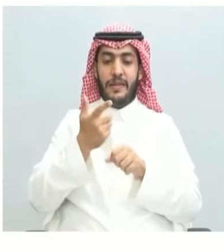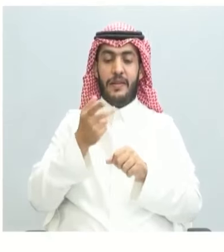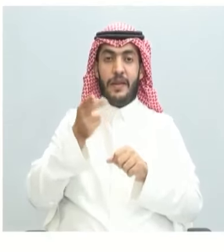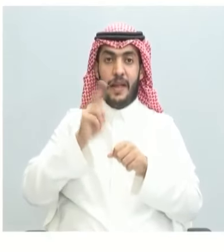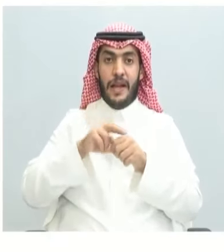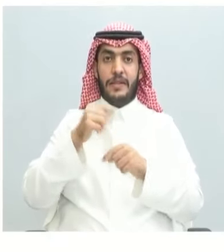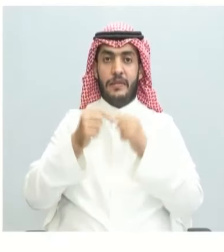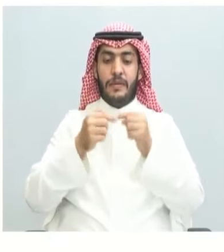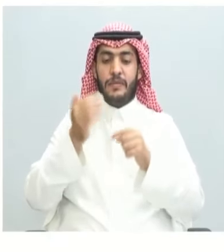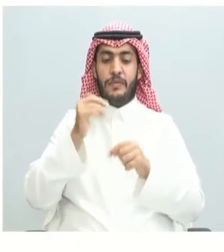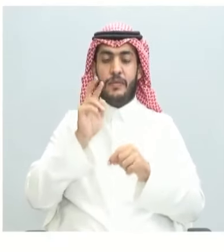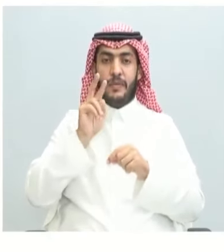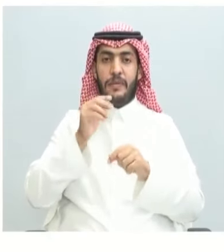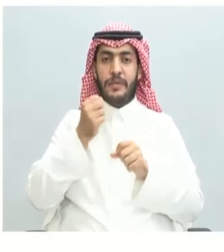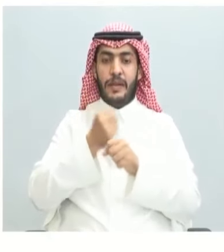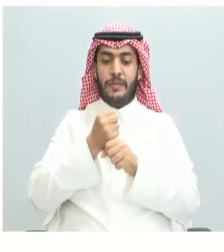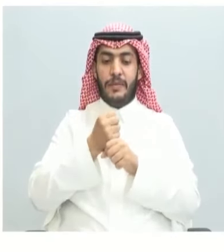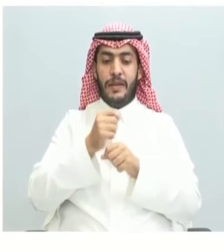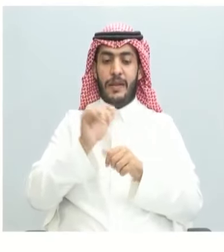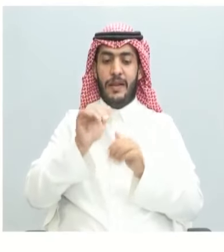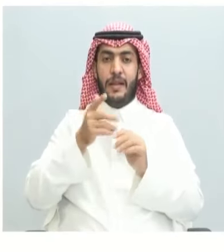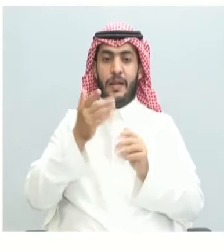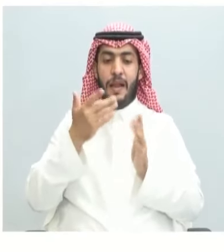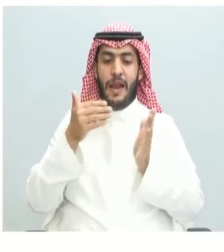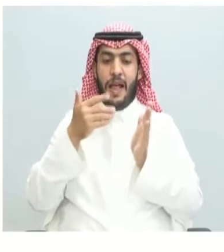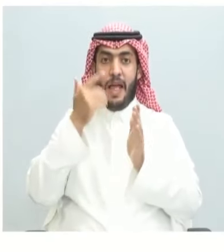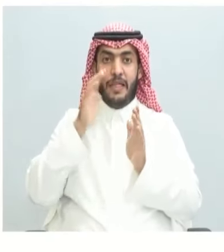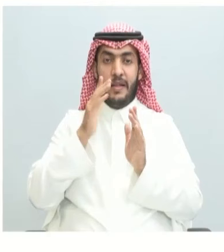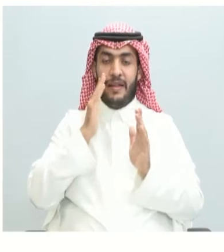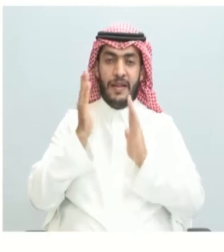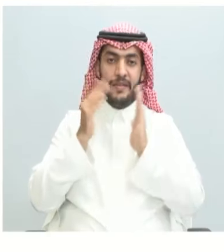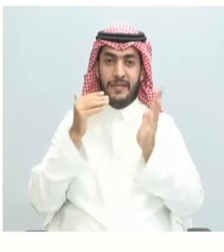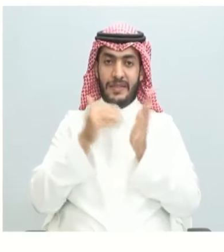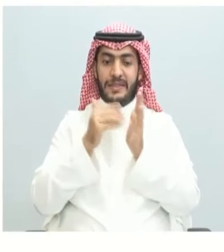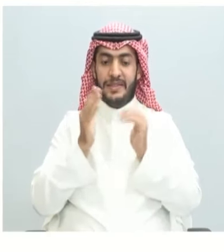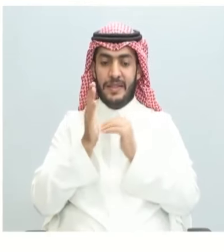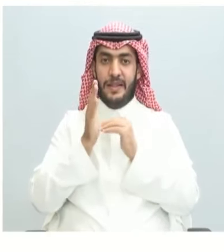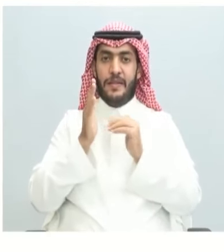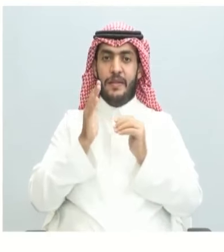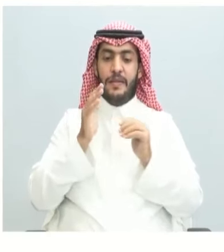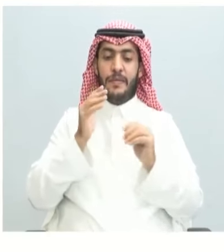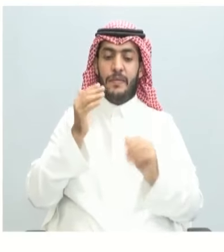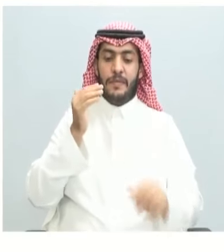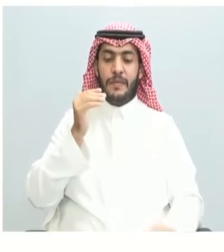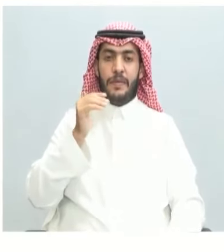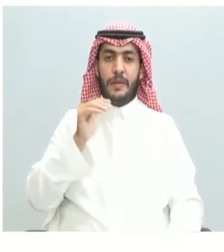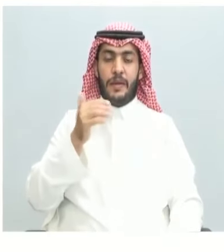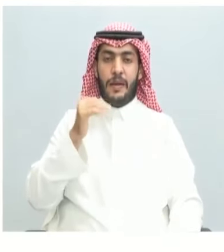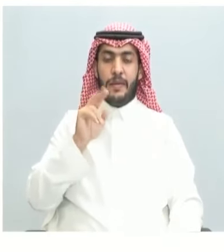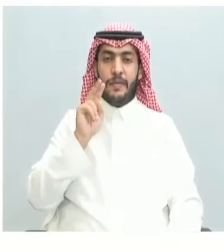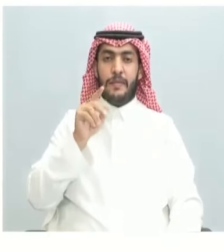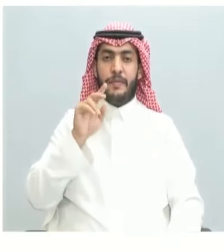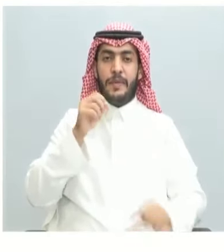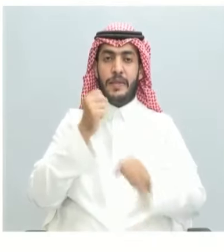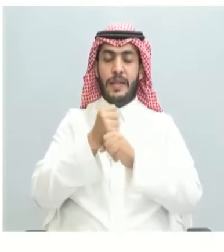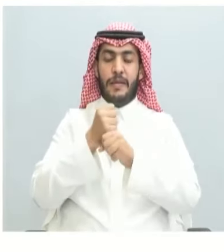باستمرار واذا راينا كيف نقوم باستخدام لبنه ارتد اذا كنت في الحافه او اف اون ايج باونس واخيرا راينا كيف